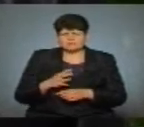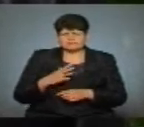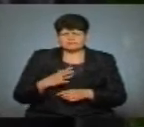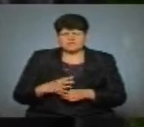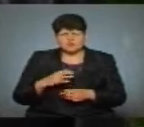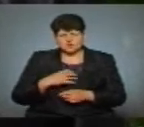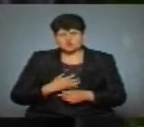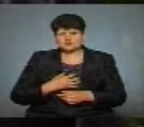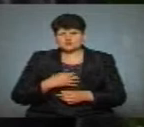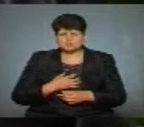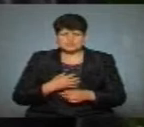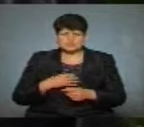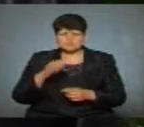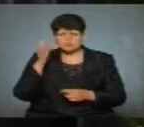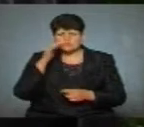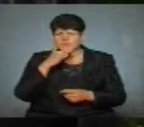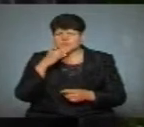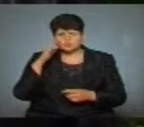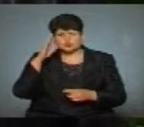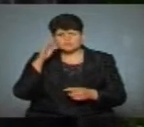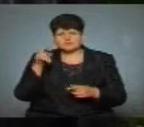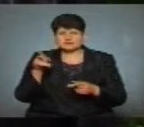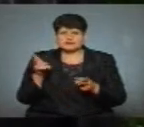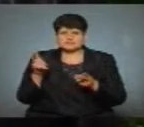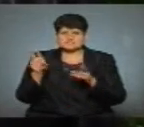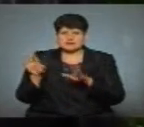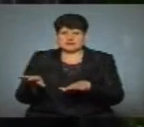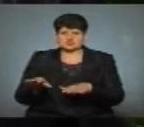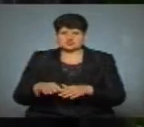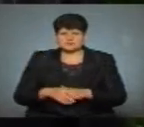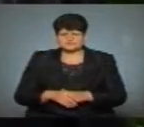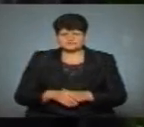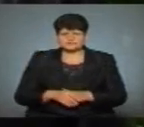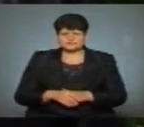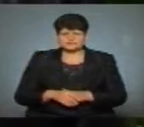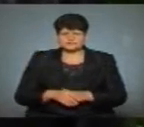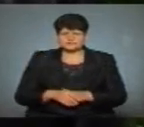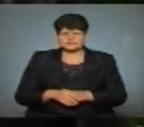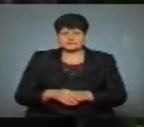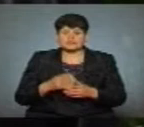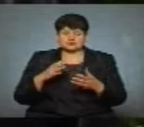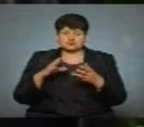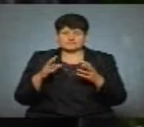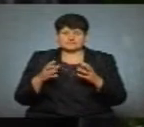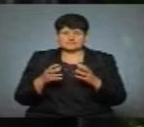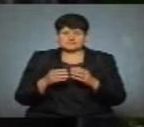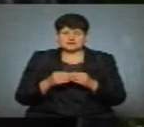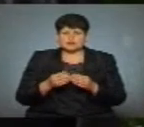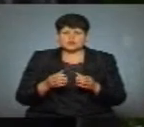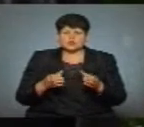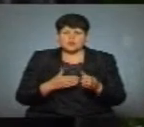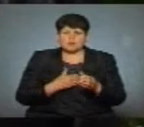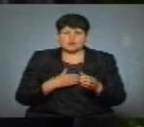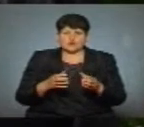сумні спогади. Дуже багато ми своїх хлопців там залишили. В общому, якщо взяти добровольчі